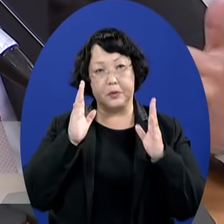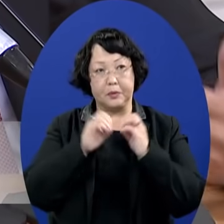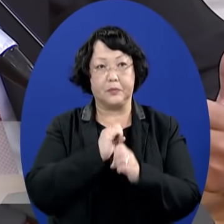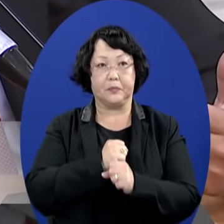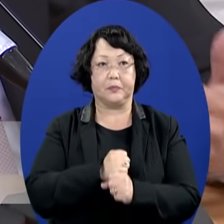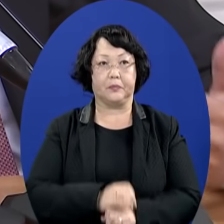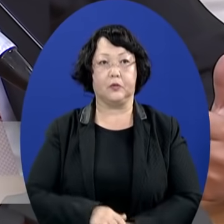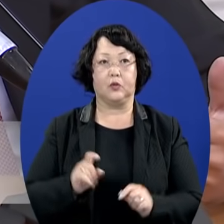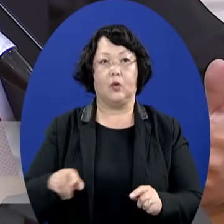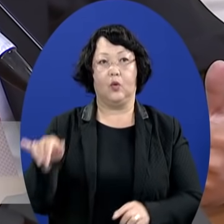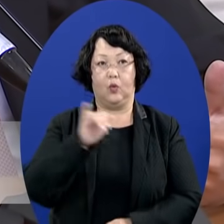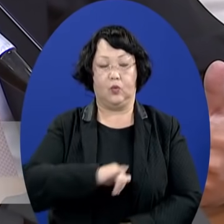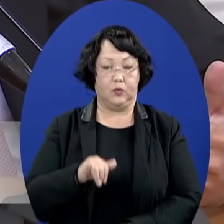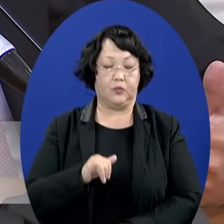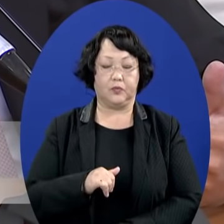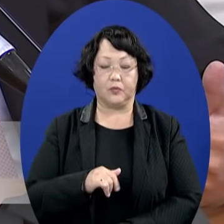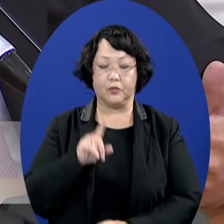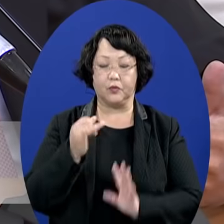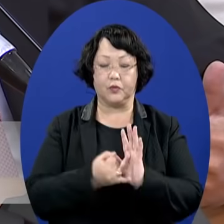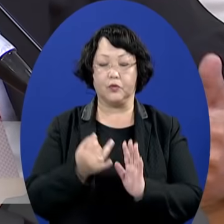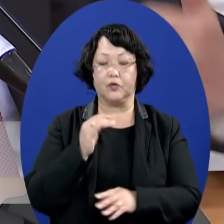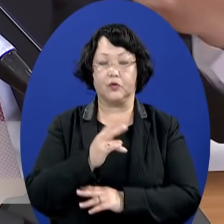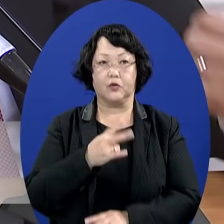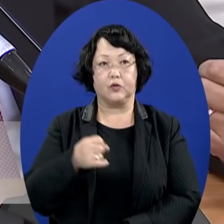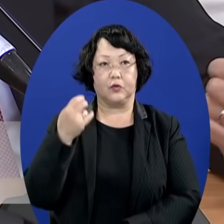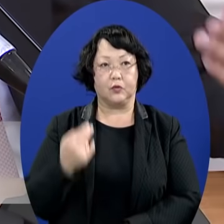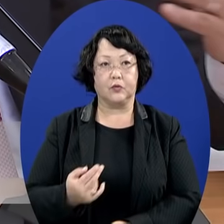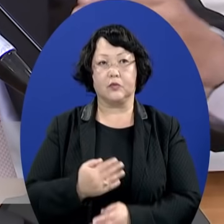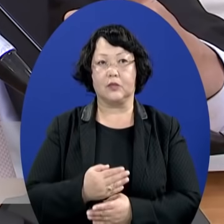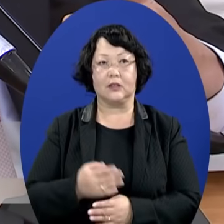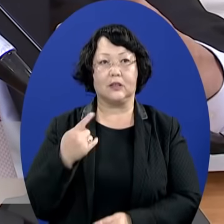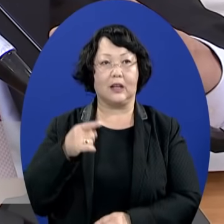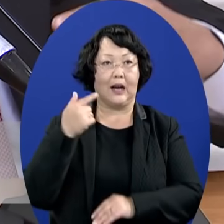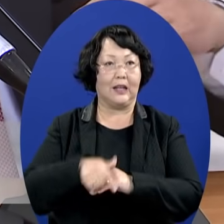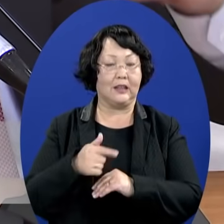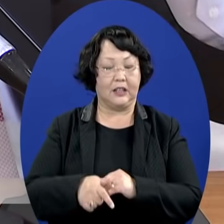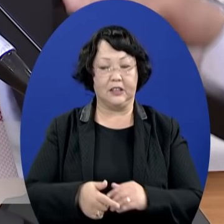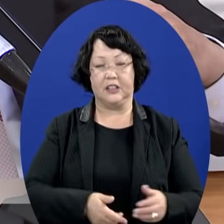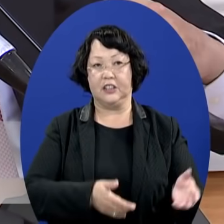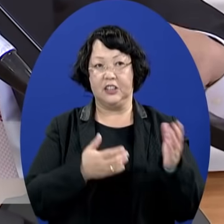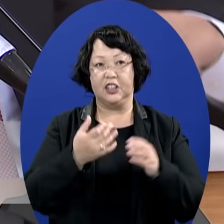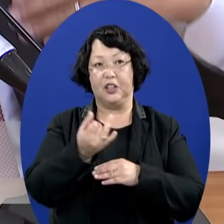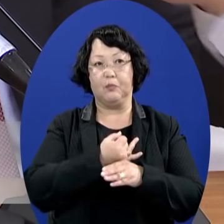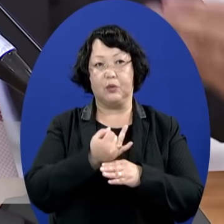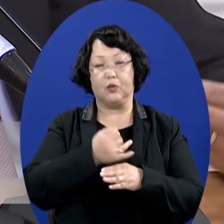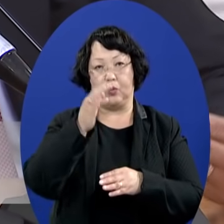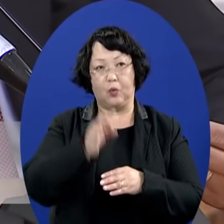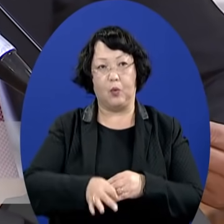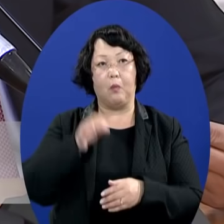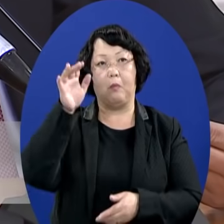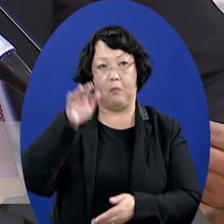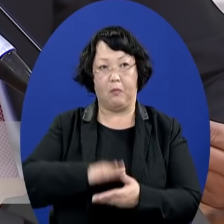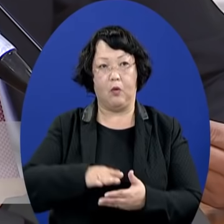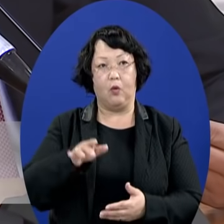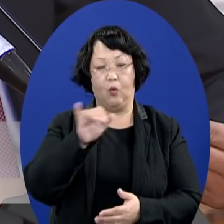Өнөөдөр улсын хэмжээнд 16 хөндлөлттэй болоо буурад байгаа гэсэн байна. Яг нь гаднаас орж ирж байгаа импортын хэмжээ багасчихсан. Дотоод явж